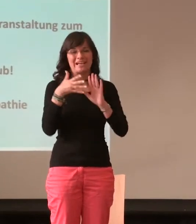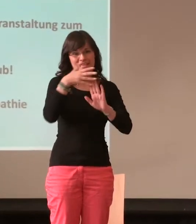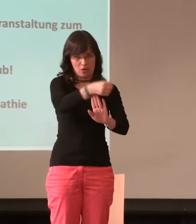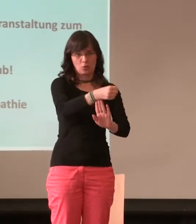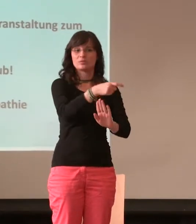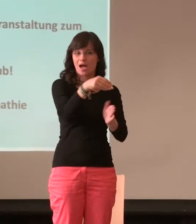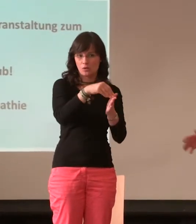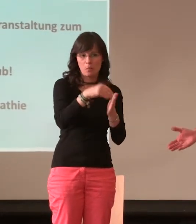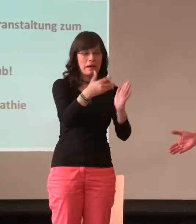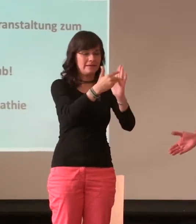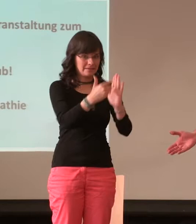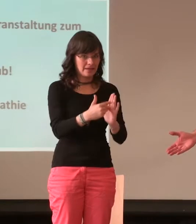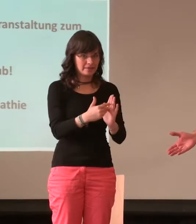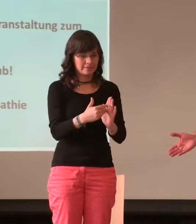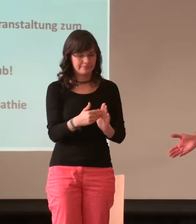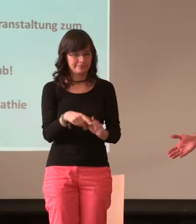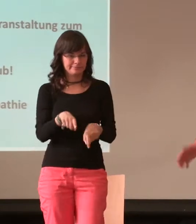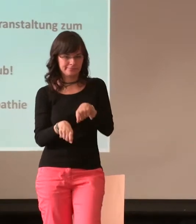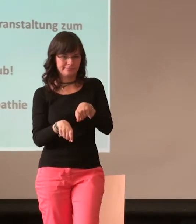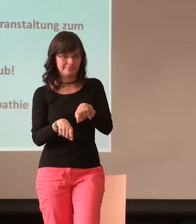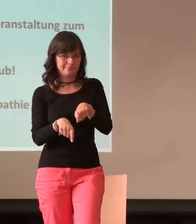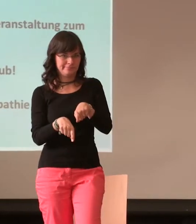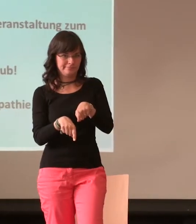einfach versuchen, in den Einbeinstand zu gehen,